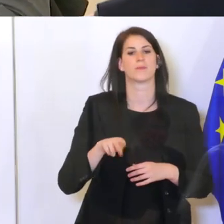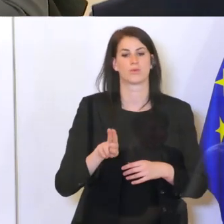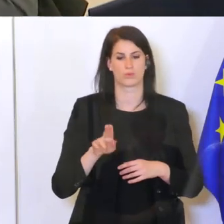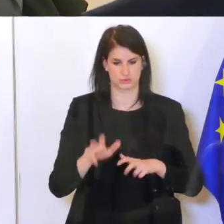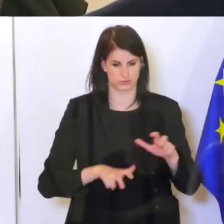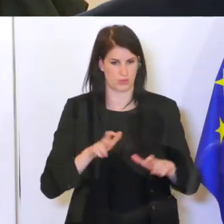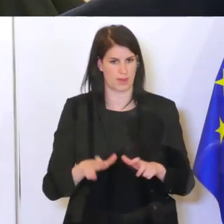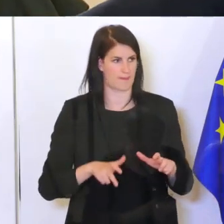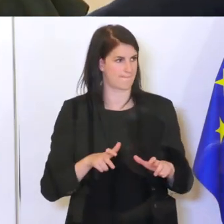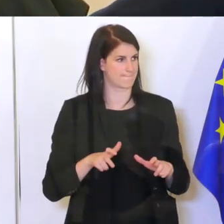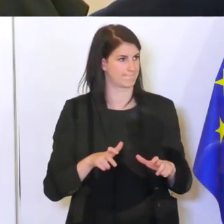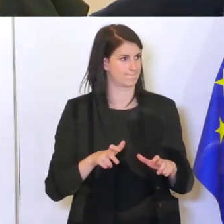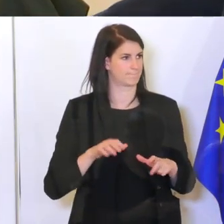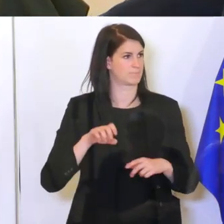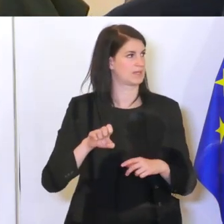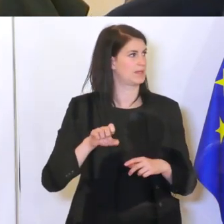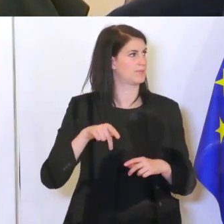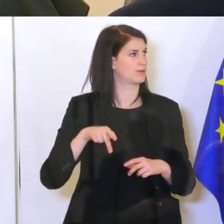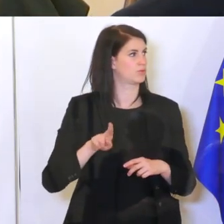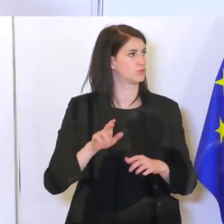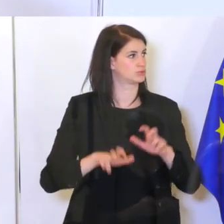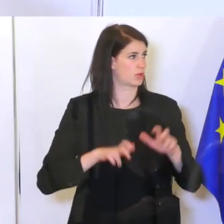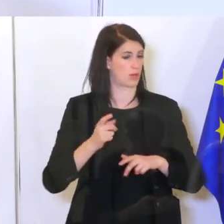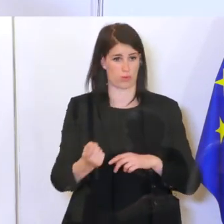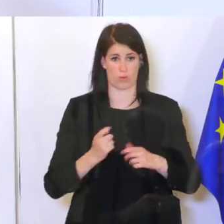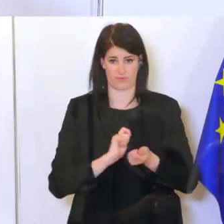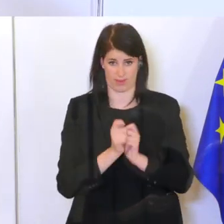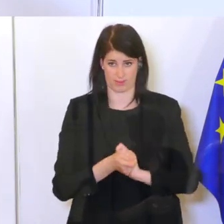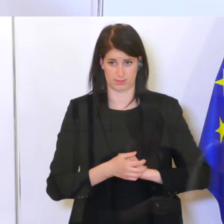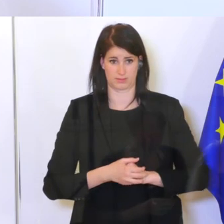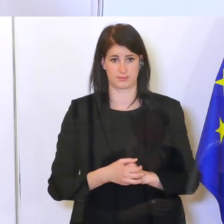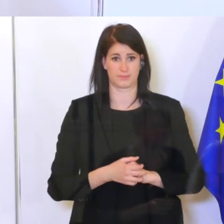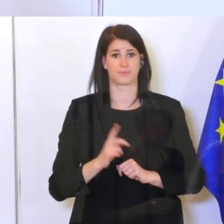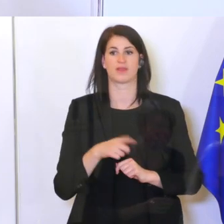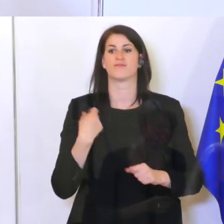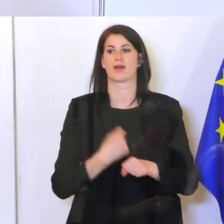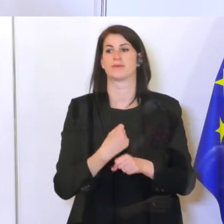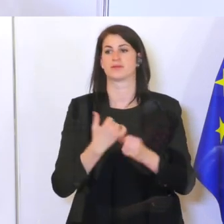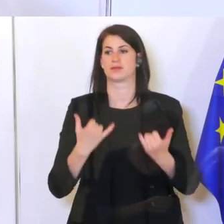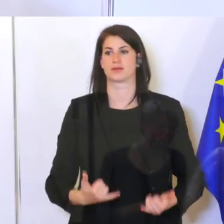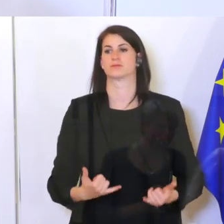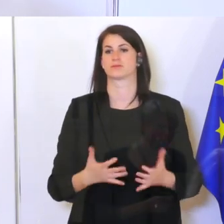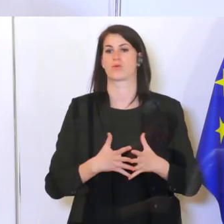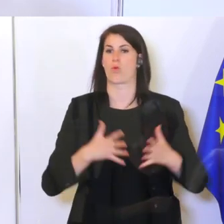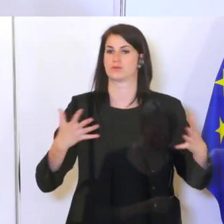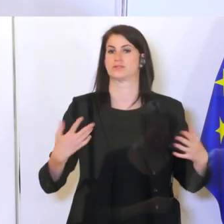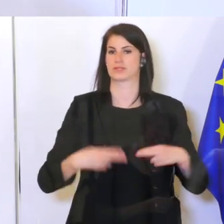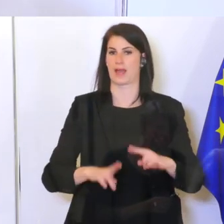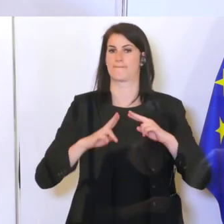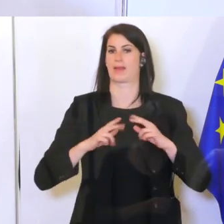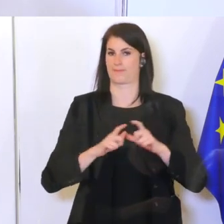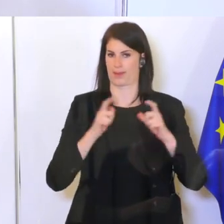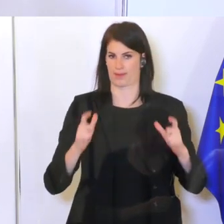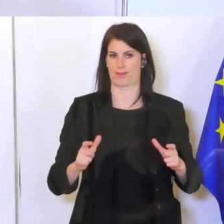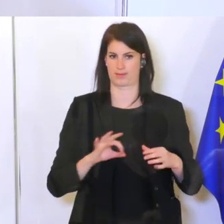werden? EPU-Steuern? Wir arbeiten ja gerade an einem großen Comeback-Paket auch für die